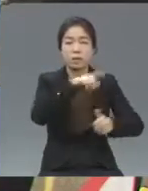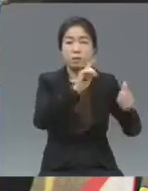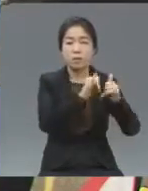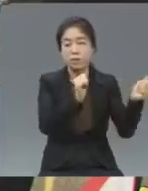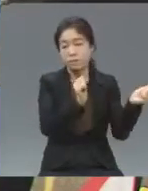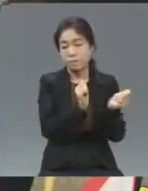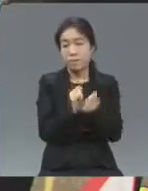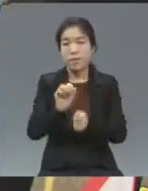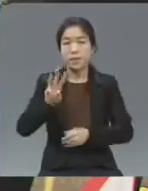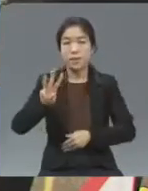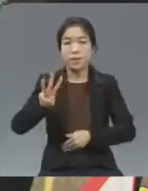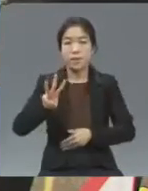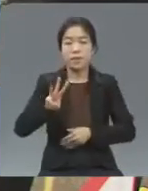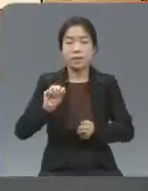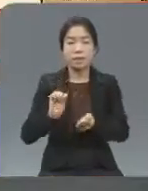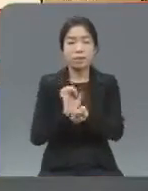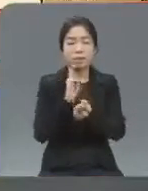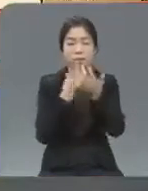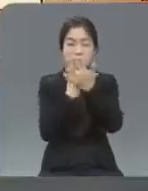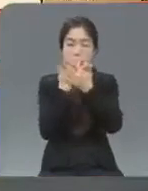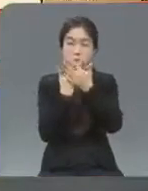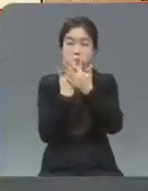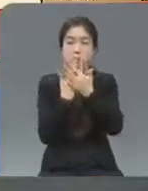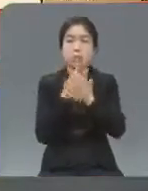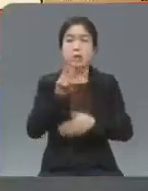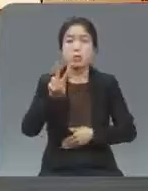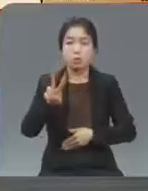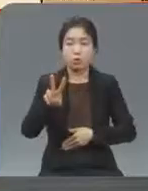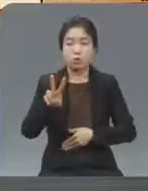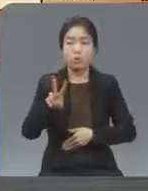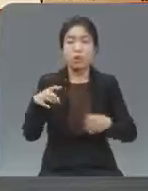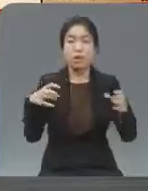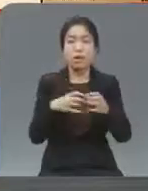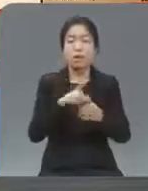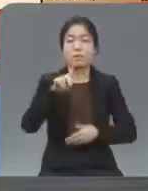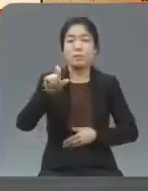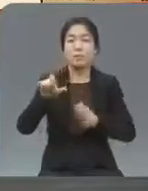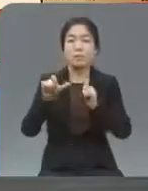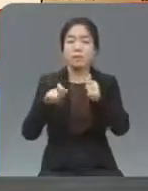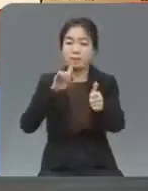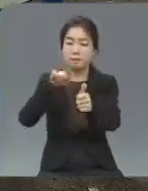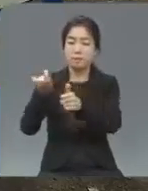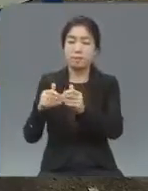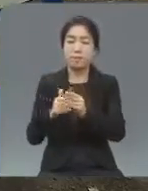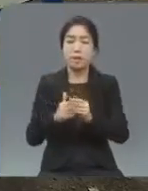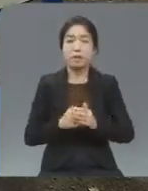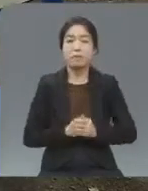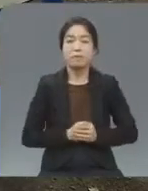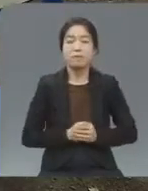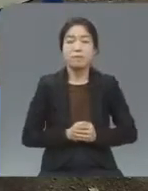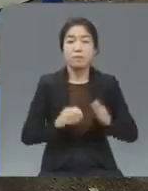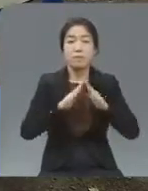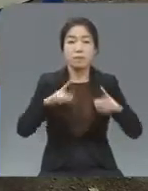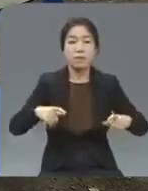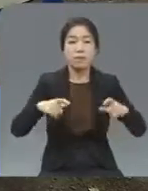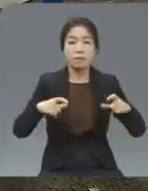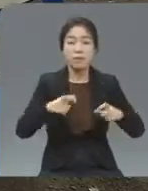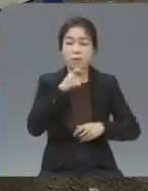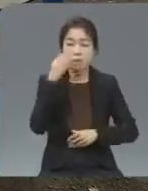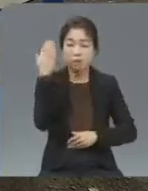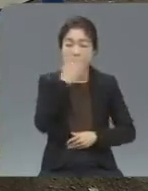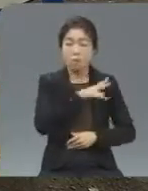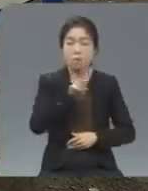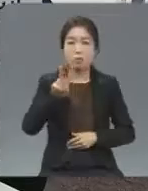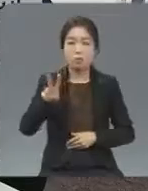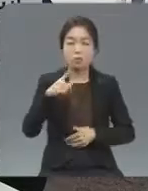확진자의 접촉자 3명, 감염 경로를 조사 중인 확진자 2명 등 모두 15명이 확진됐습니다. 전남에서는